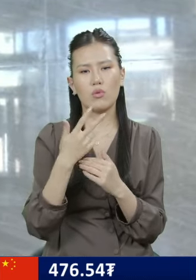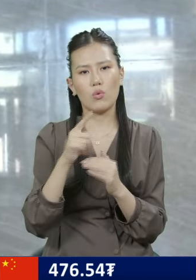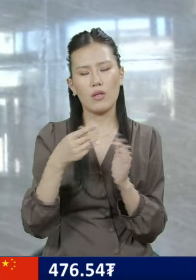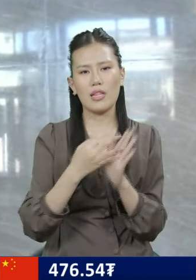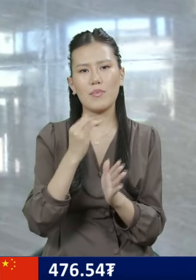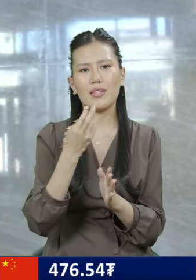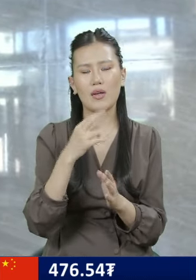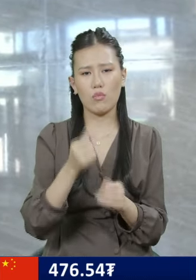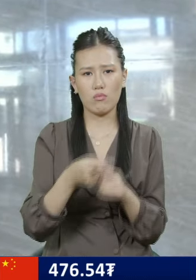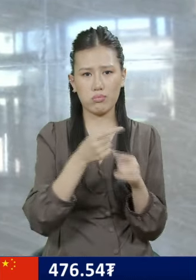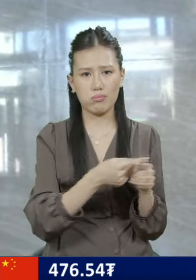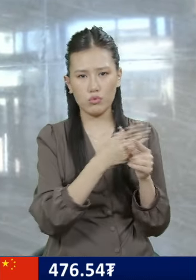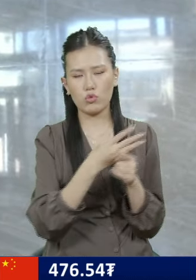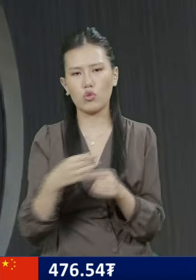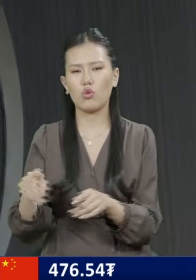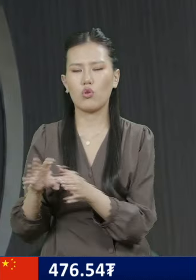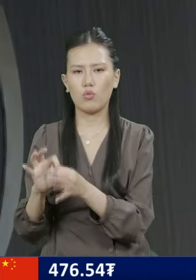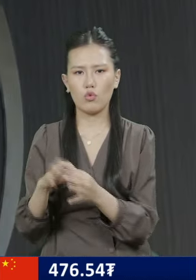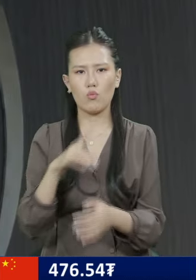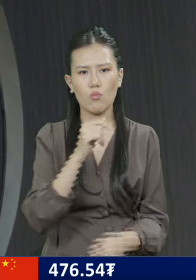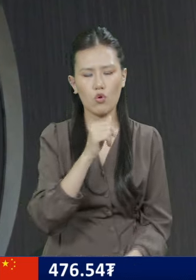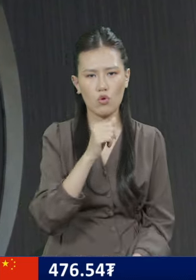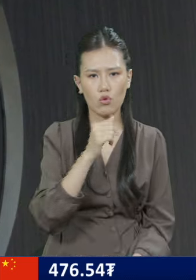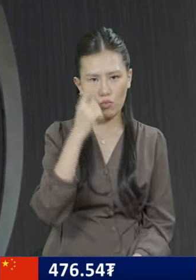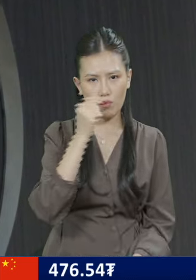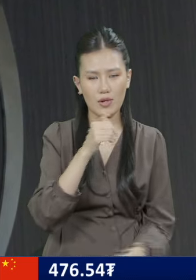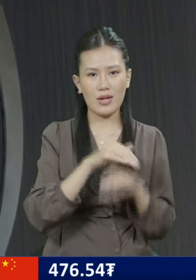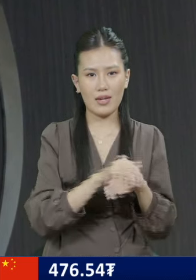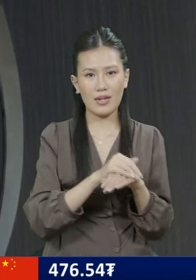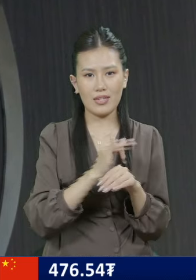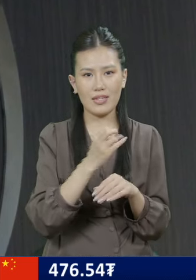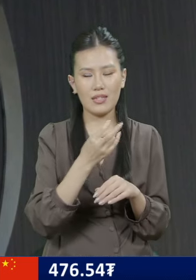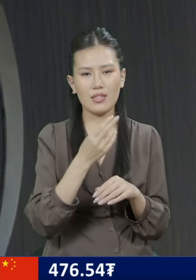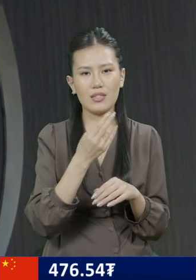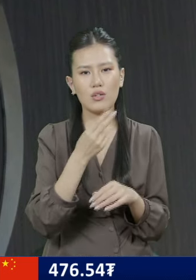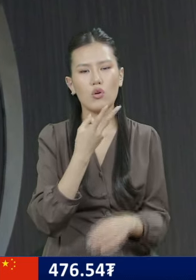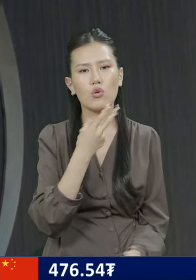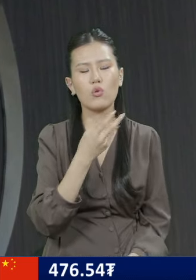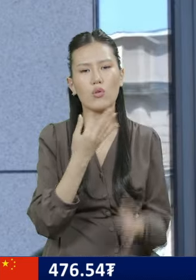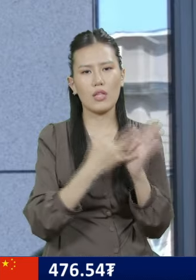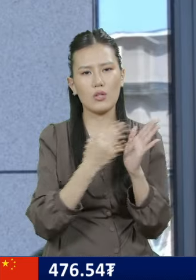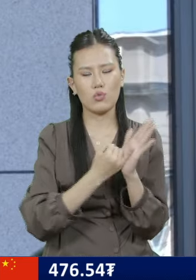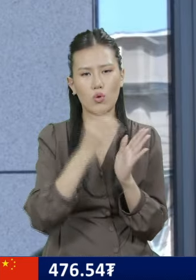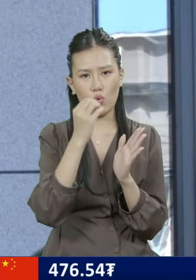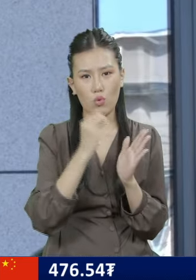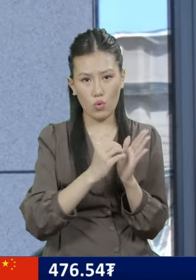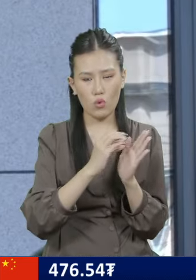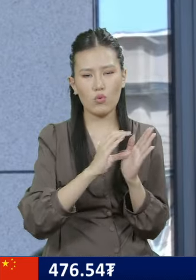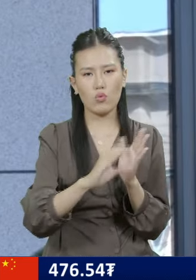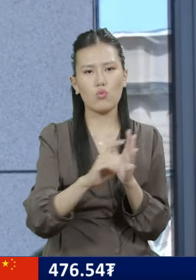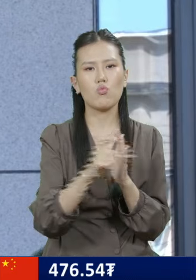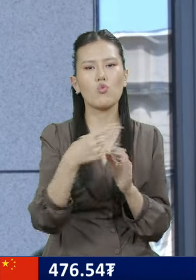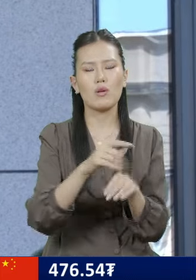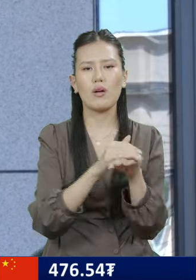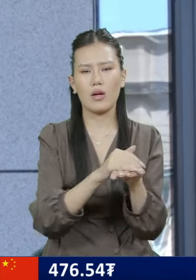гол нөлөөлсөн байна. Тодорхойлбол төгрөгийн хадгаламж 20.2 их найд төгрөг байгаагийн 86% иргэдийн 14% аж ахуй